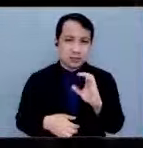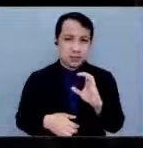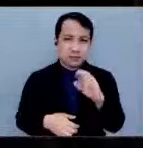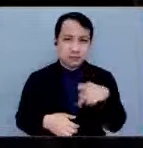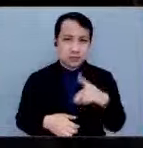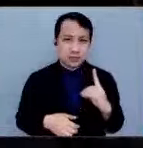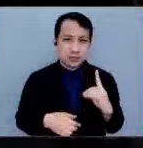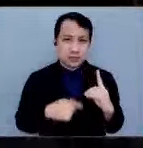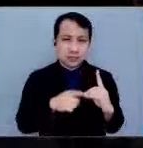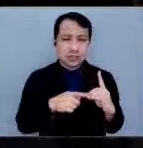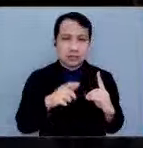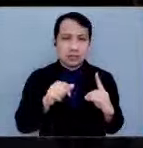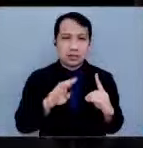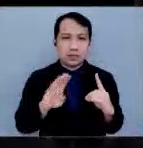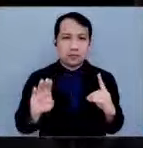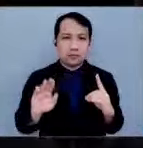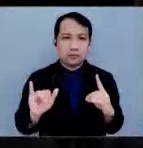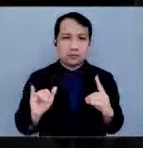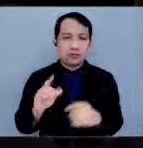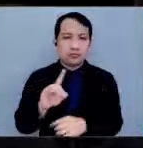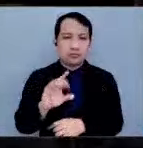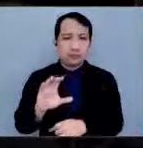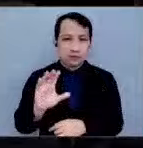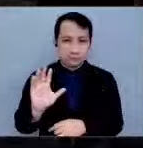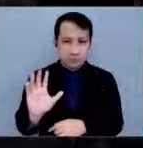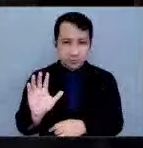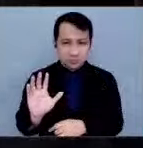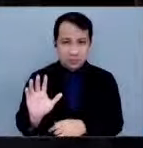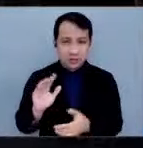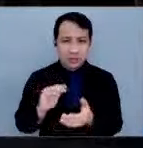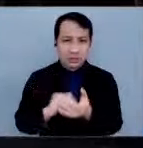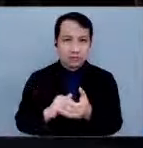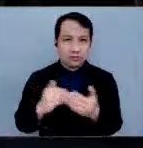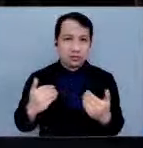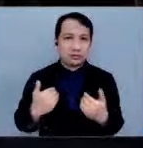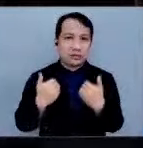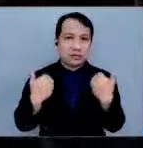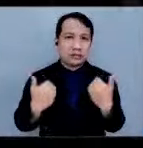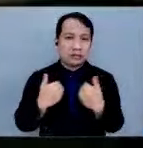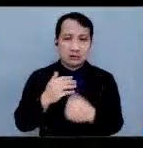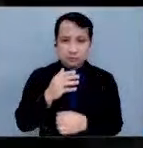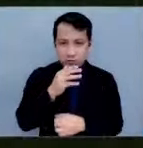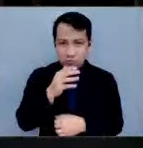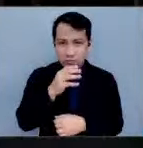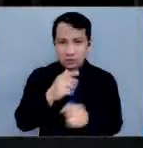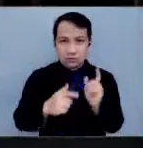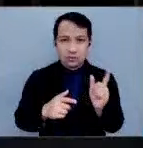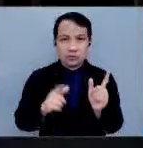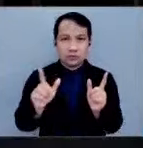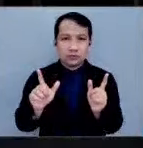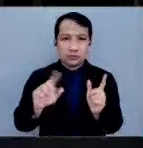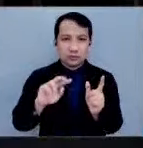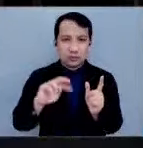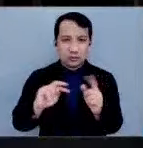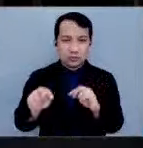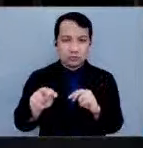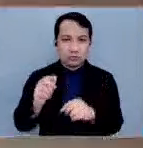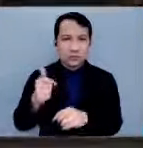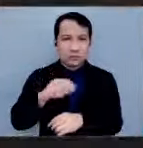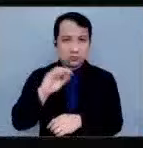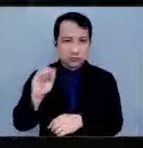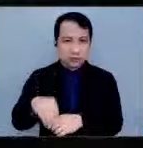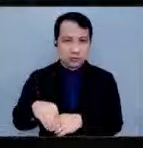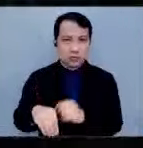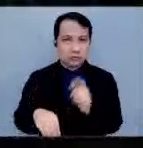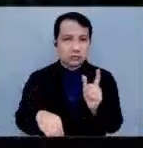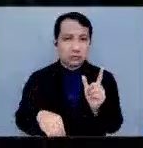Abby sa mahigit 150,000 na naging batang ina noong 2022. 10% yung mas mataas kumpara noong 2021.